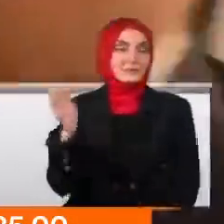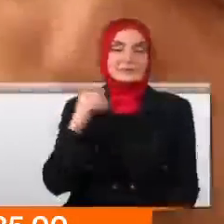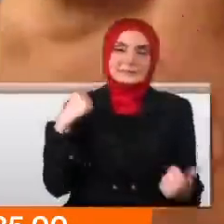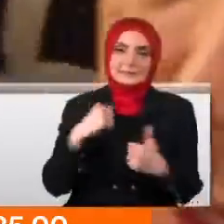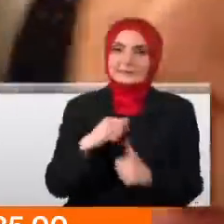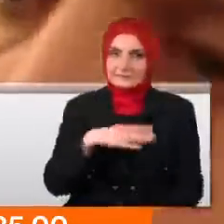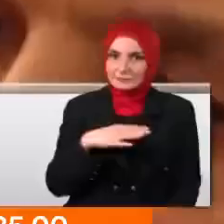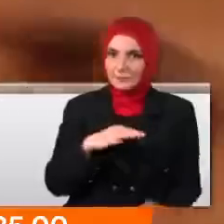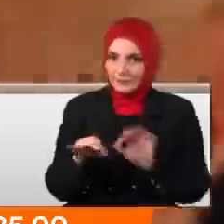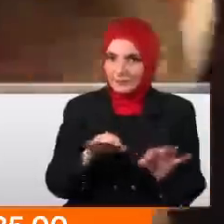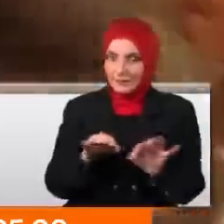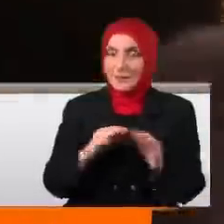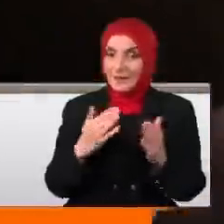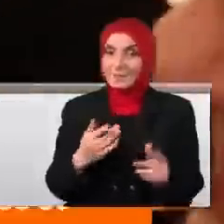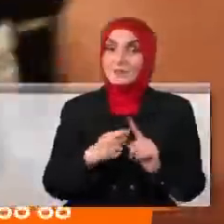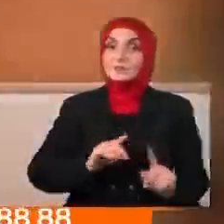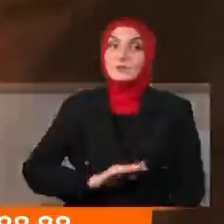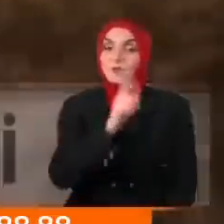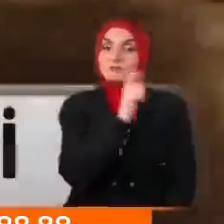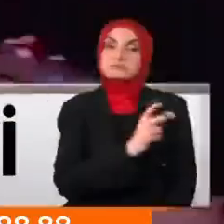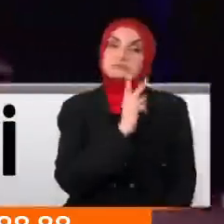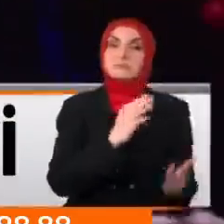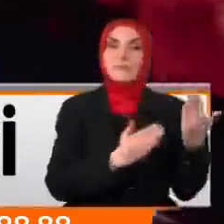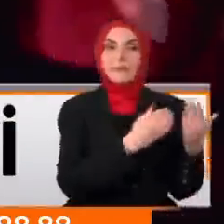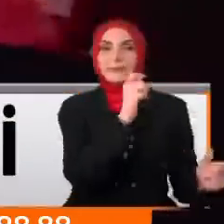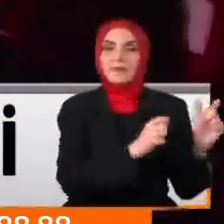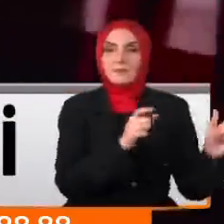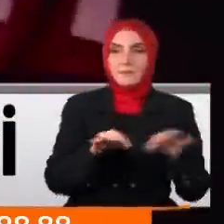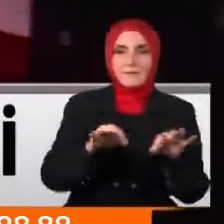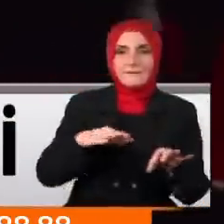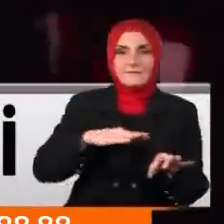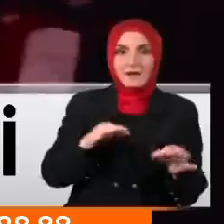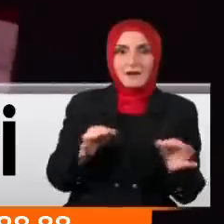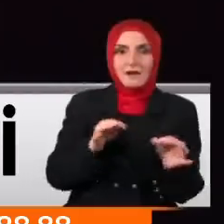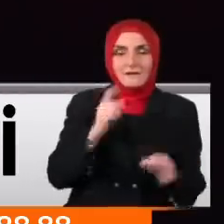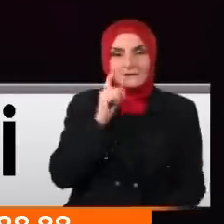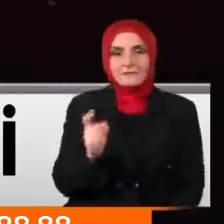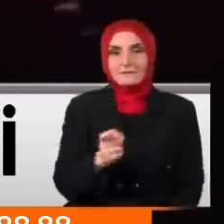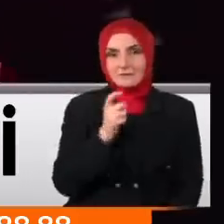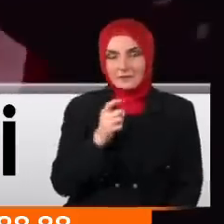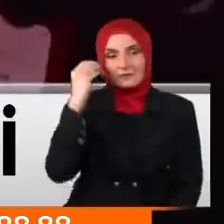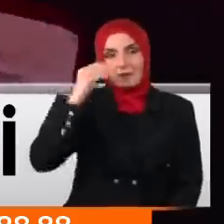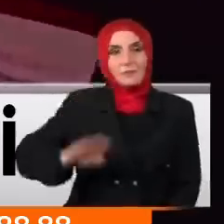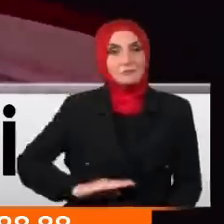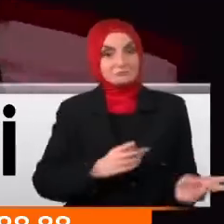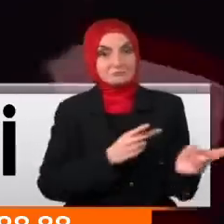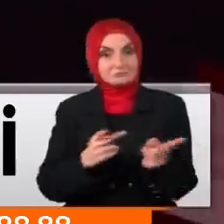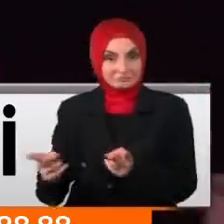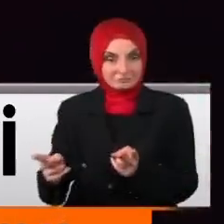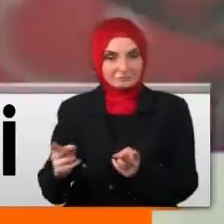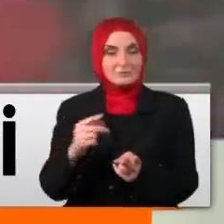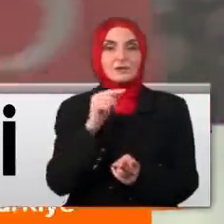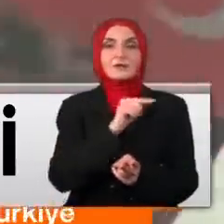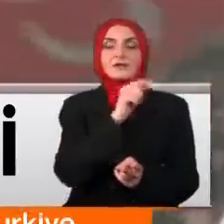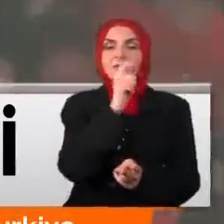ama Kılıçdaroğlu'nun kurmayları planı erken fark etti İmamoğlu tarafından bizzat davet edildiği programı katılacağını söylemesine